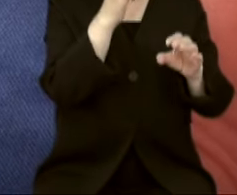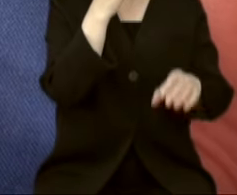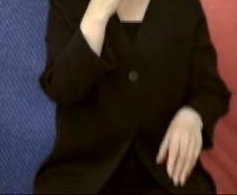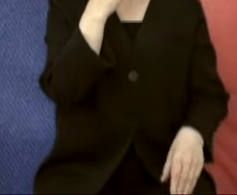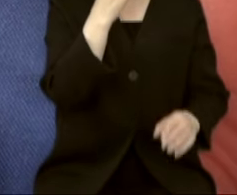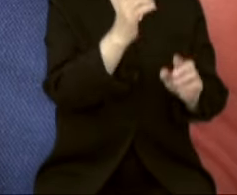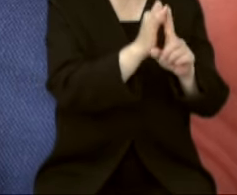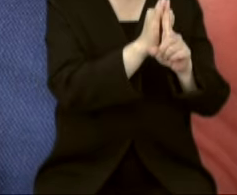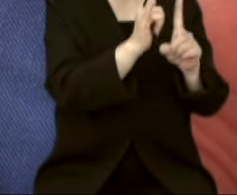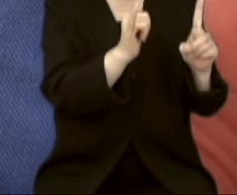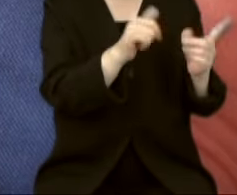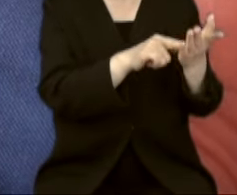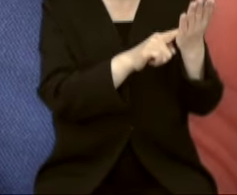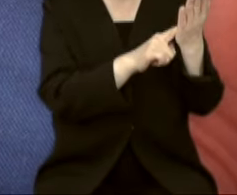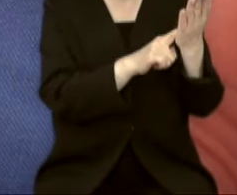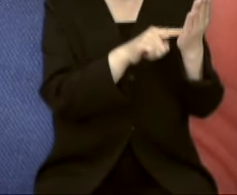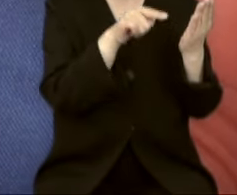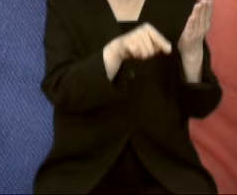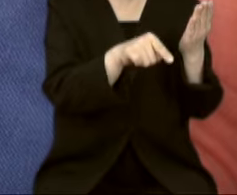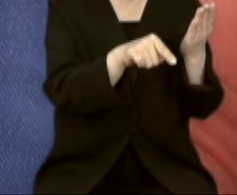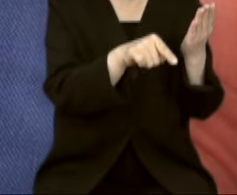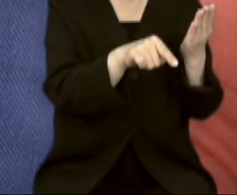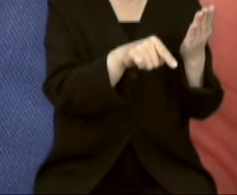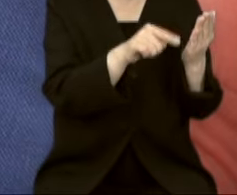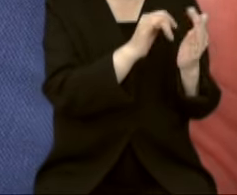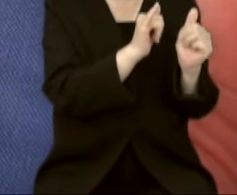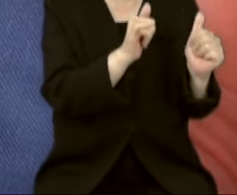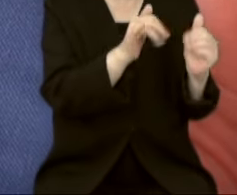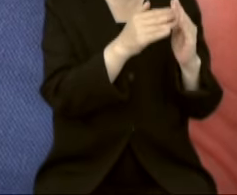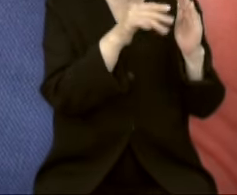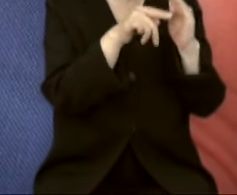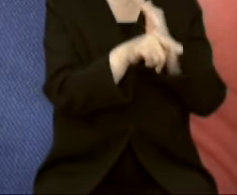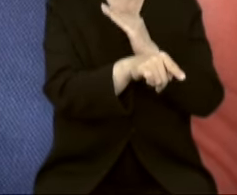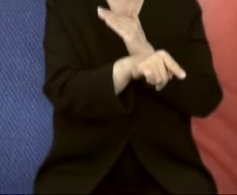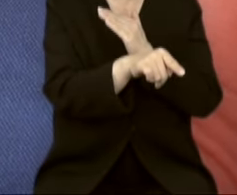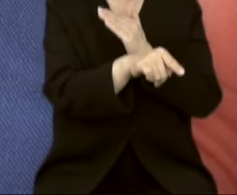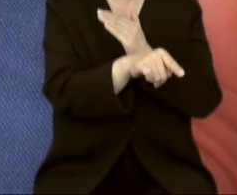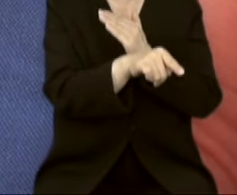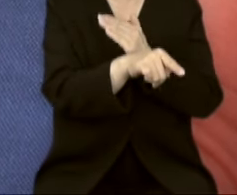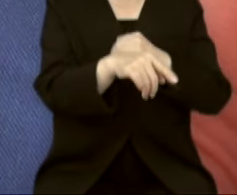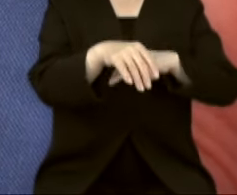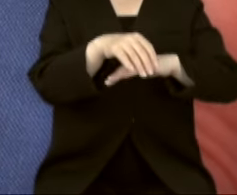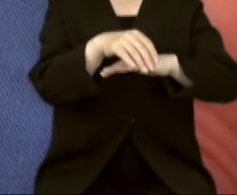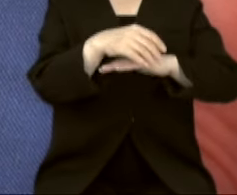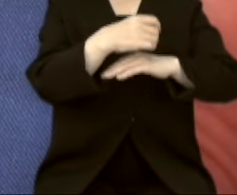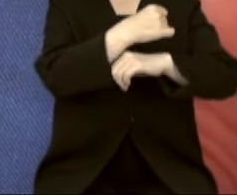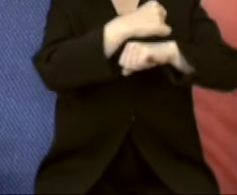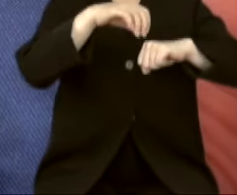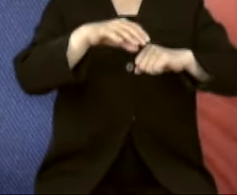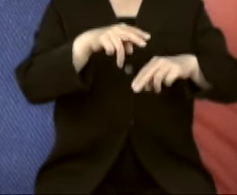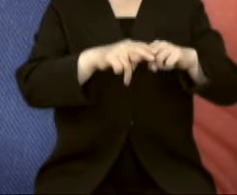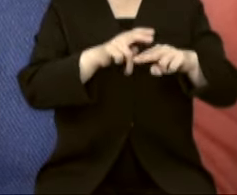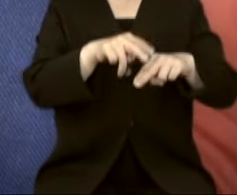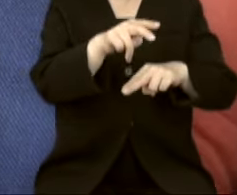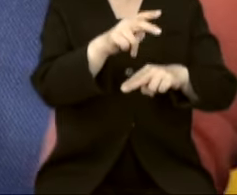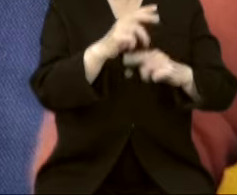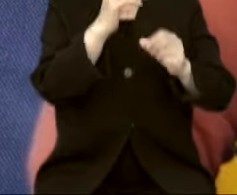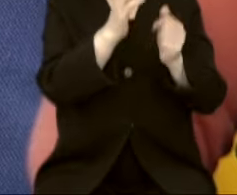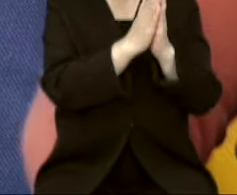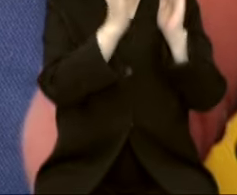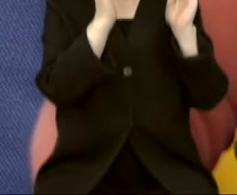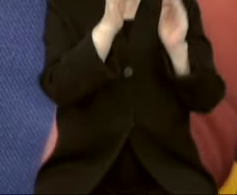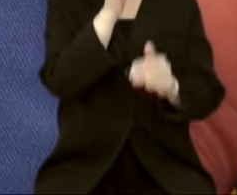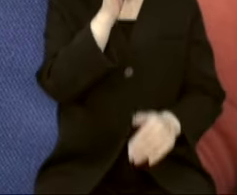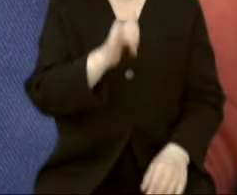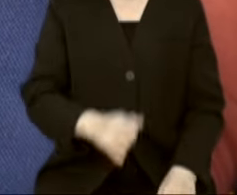전도하면서 한 사람은 나타났어요. 그래서 그분한테 그 집에 가서 바란다에 앉아서 저기서 그분을 성경